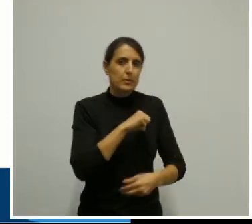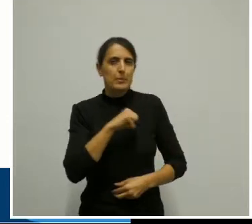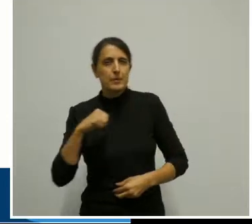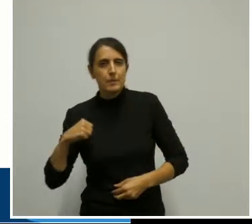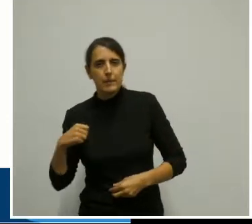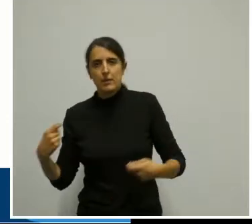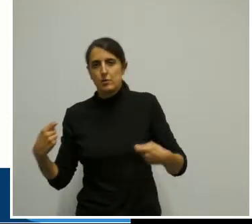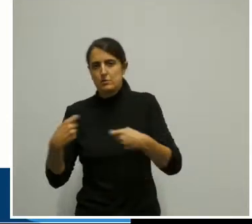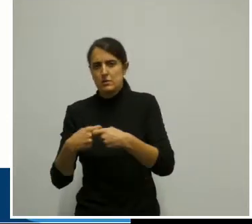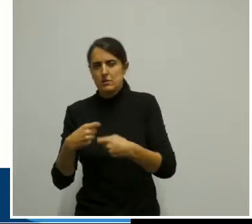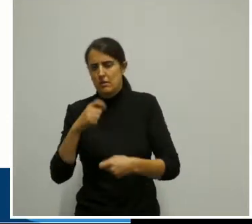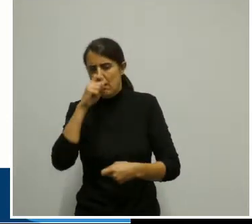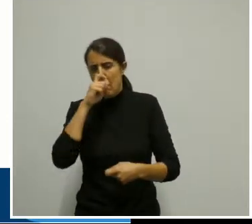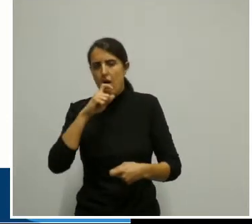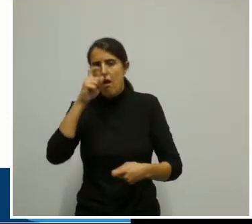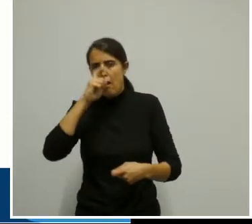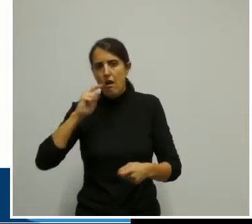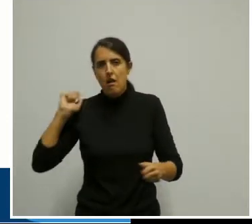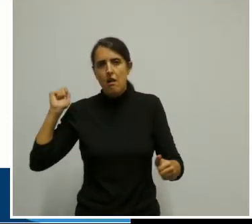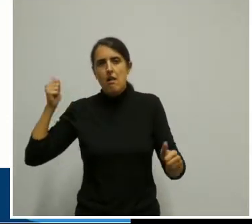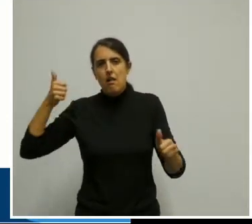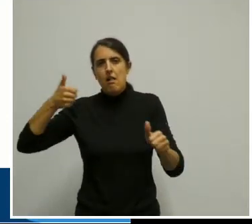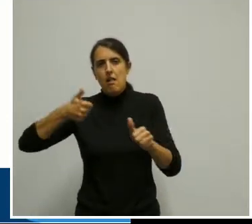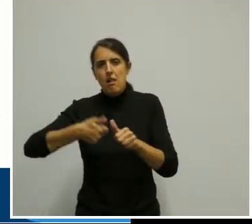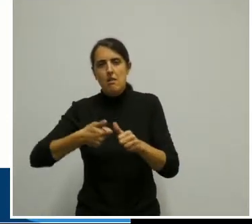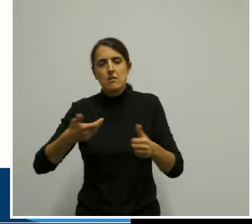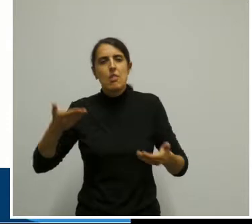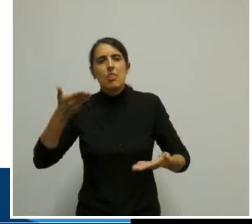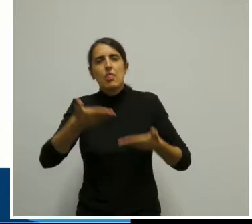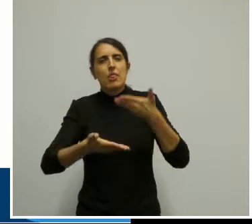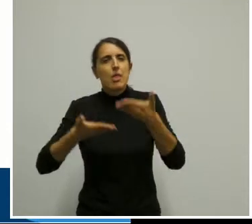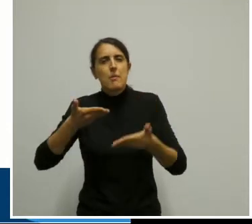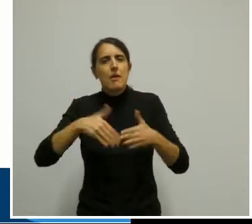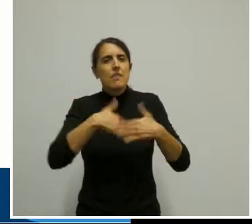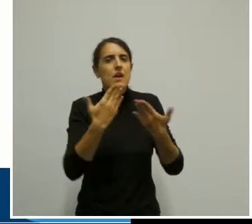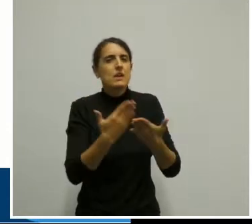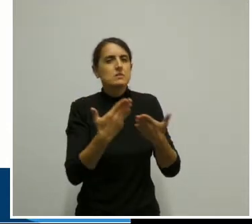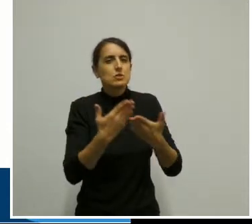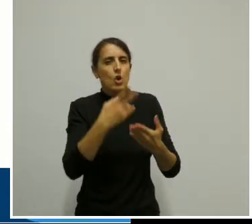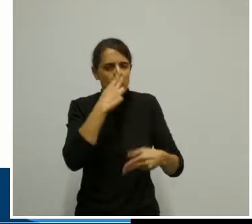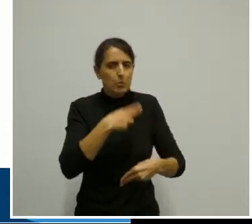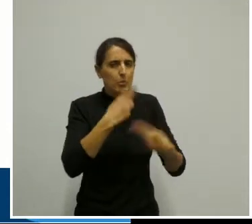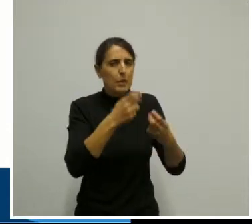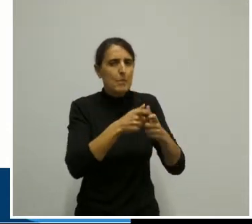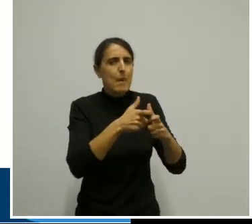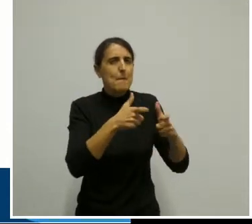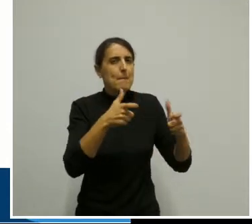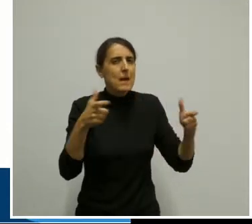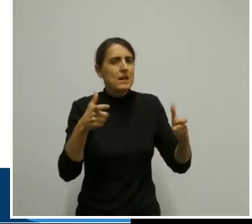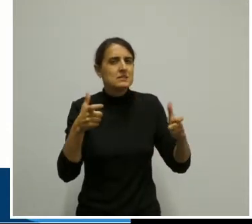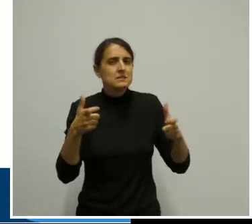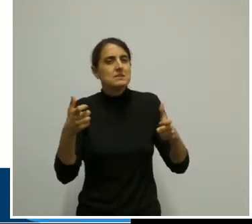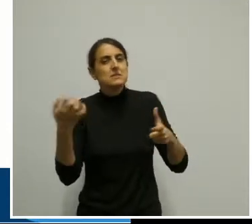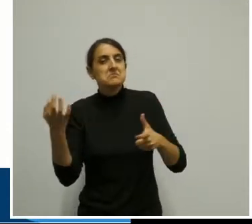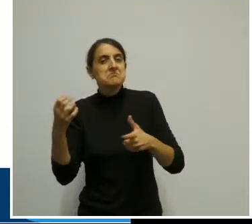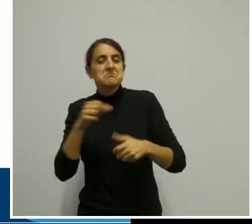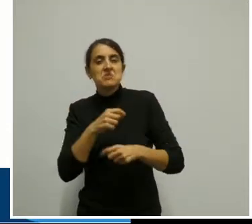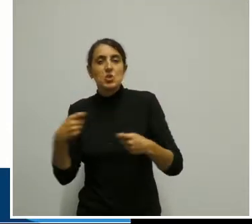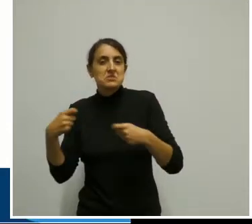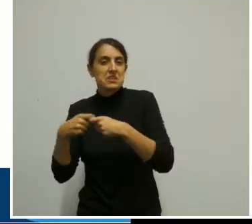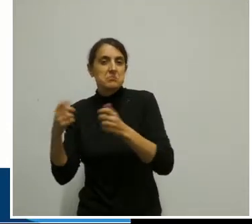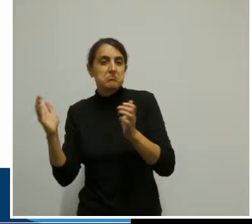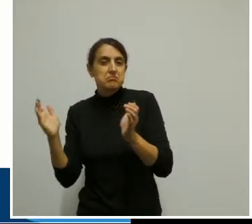ja fa anys que hi ha més demanda d'escola pública que de concertada, però aquest curs ens hem mantingut